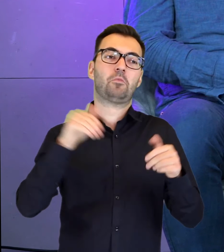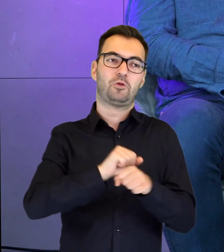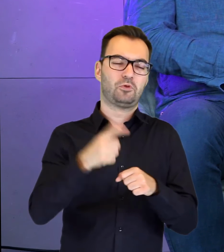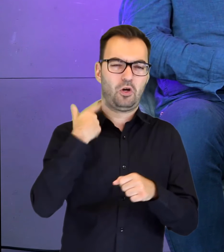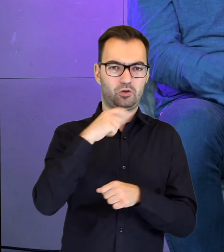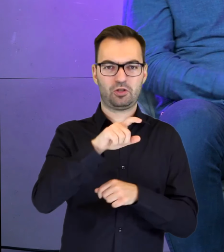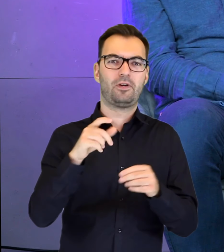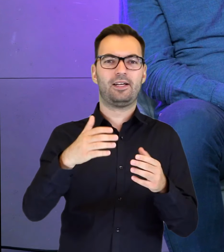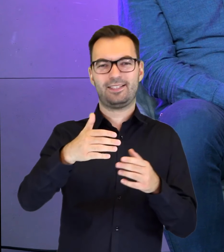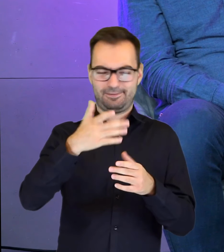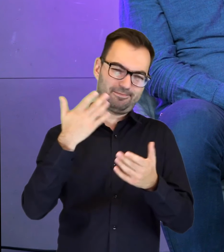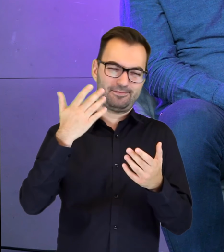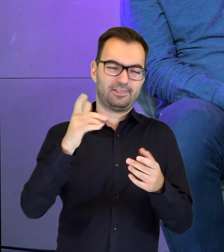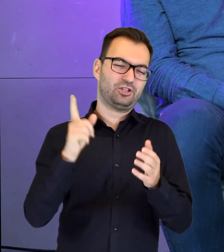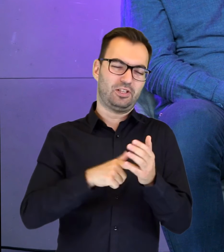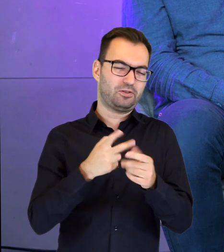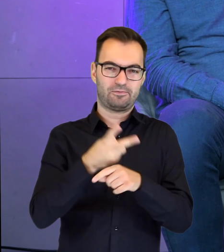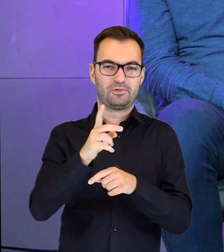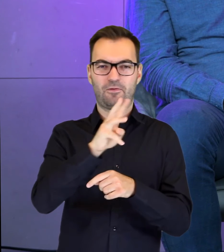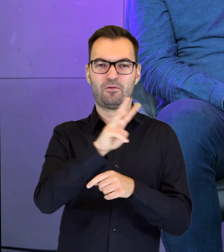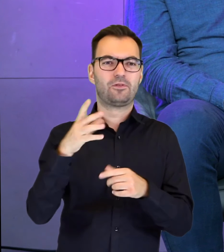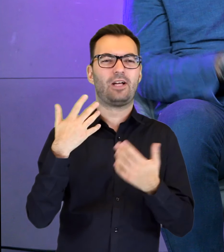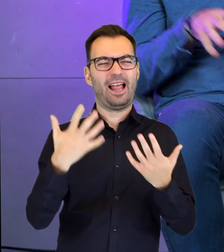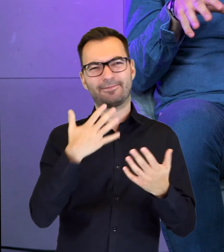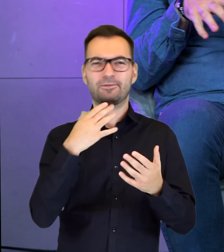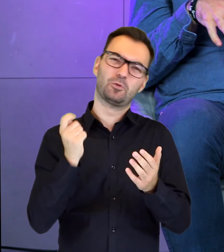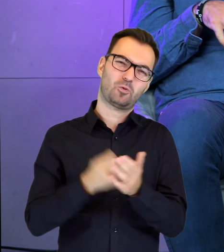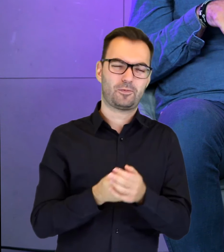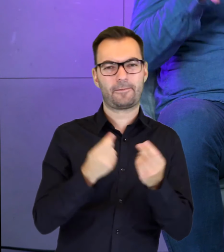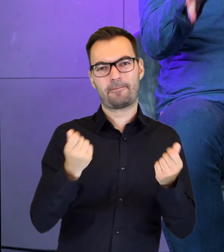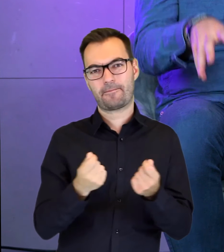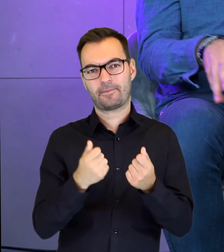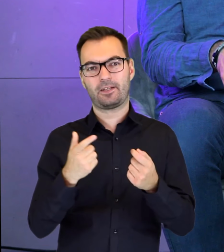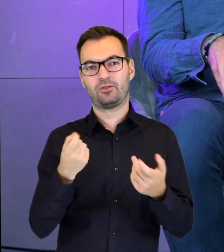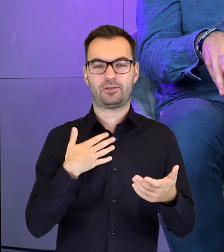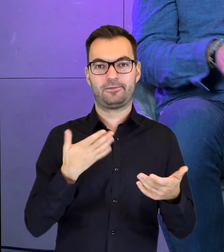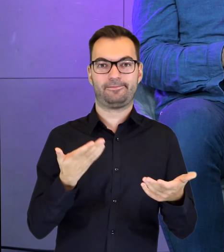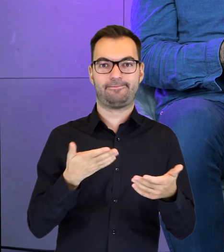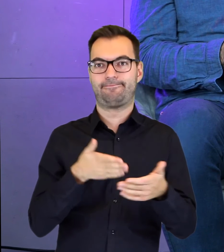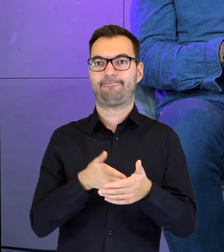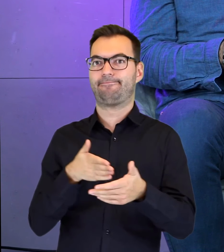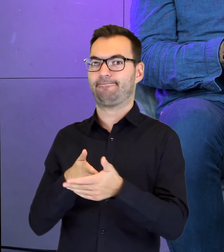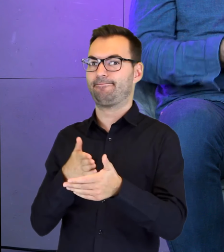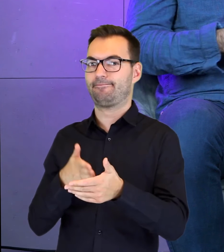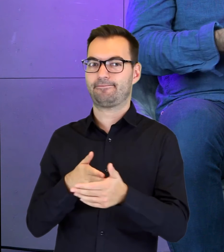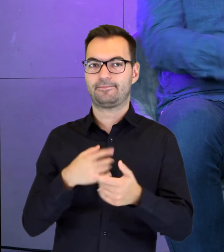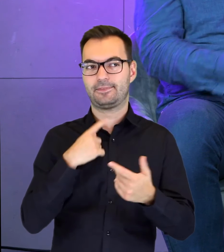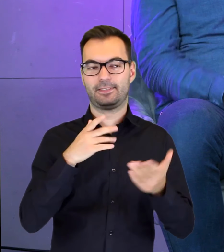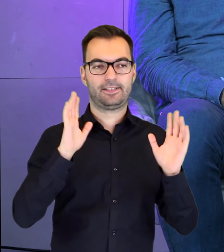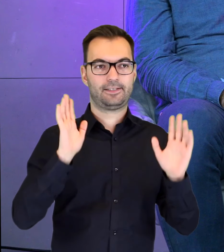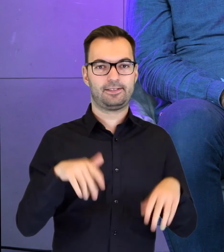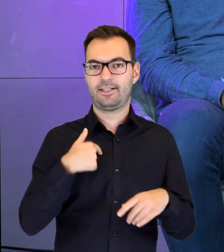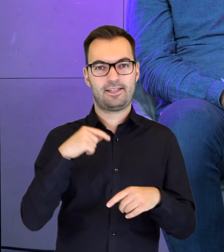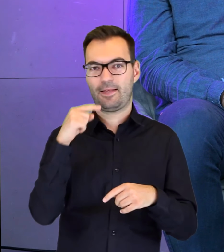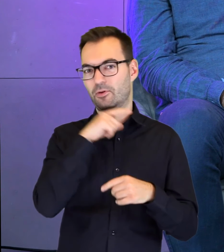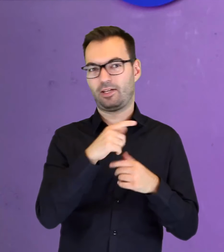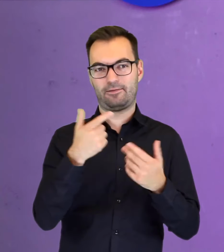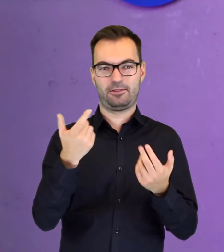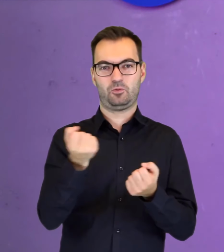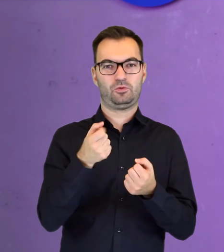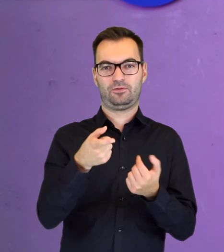charakteru osoby która będzie korzystała Bo może być tak że dana osoba będzie nas na portal to wyklucza chciałem coś kupić